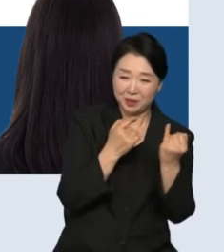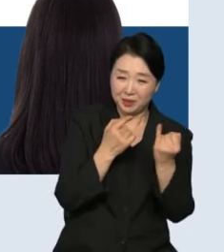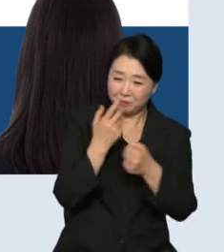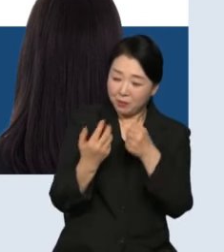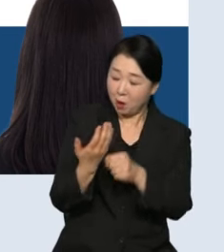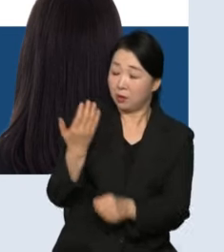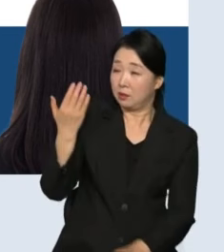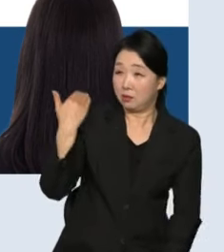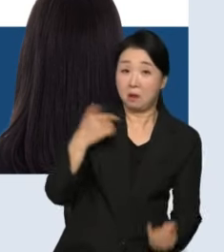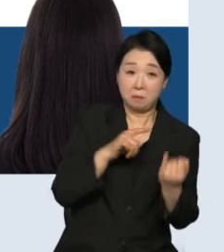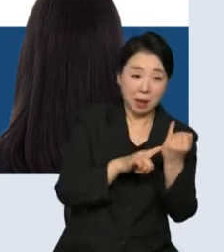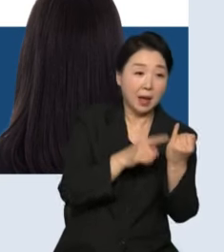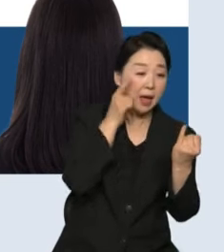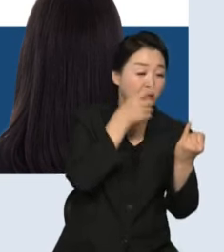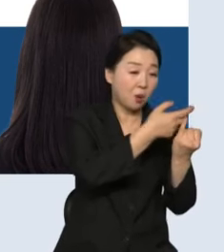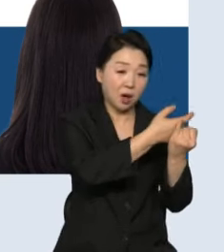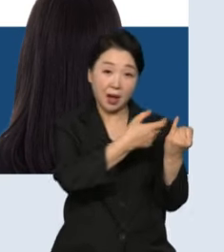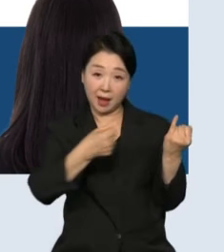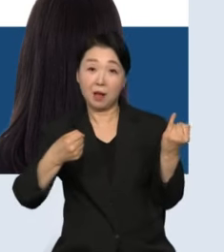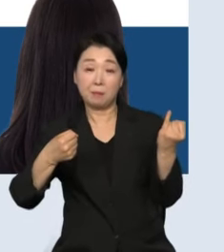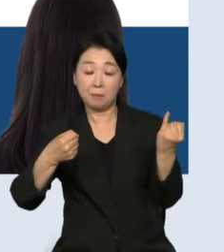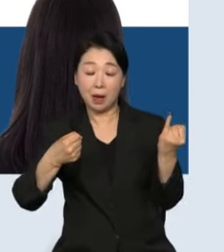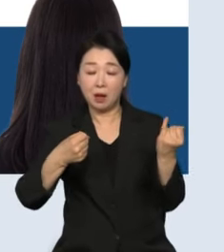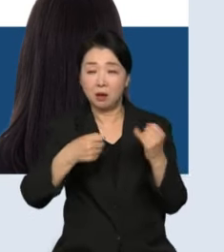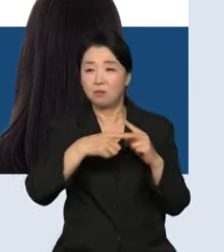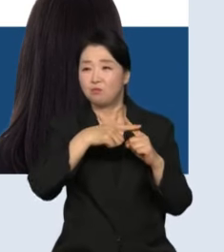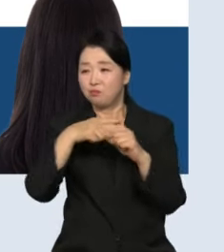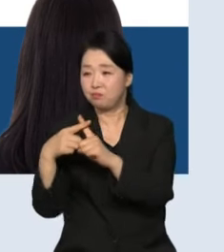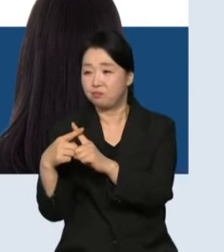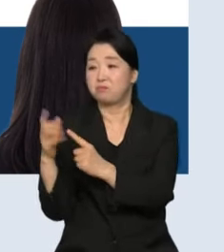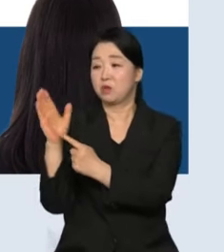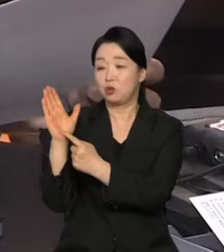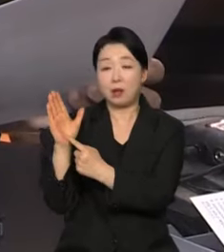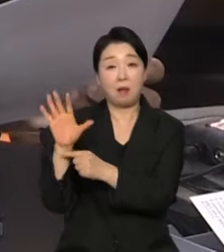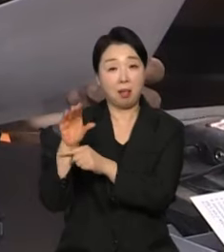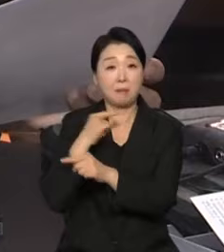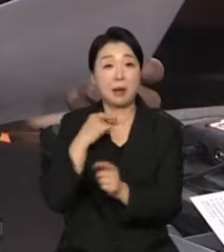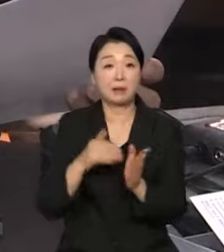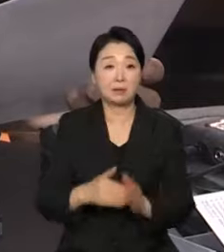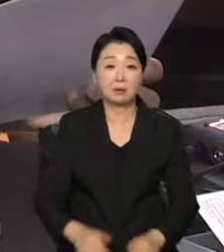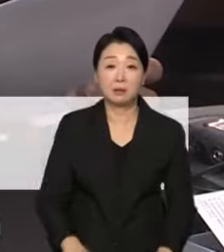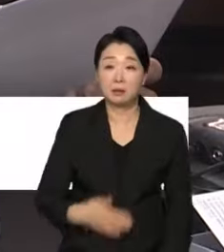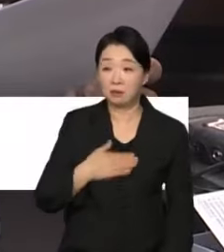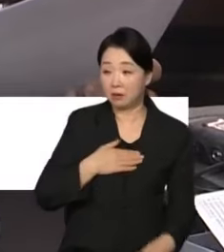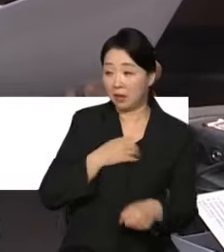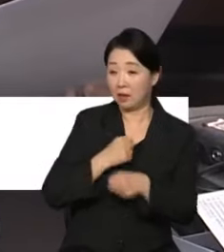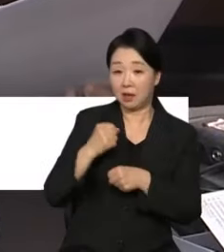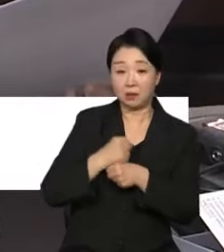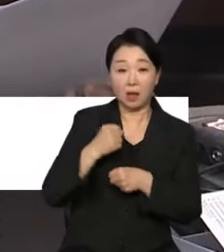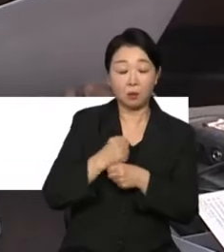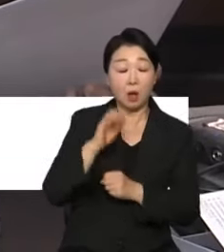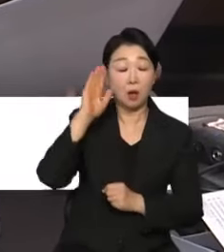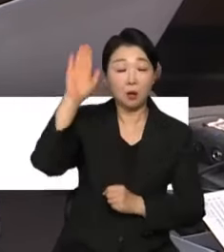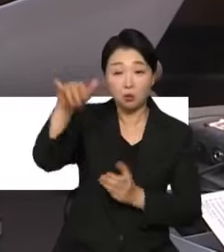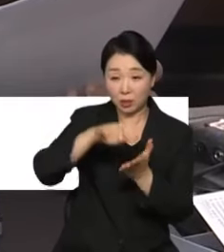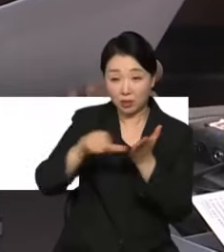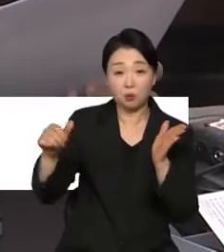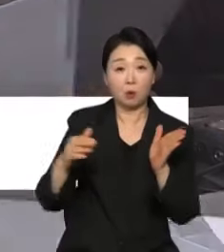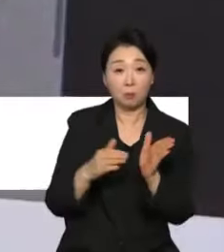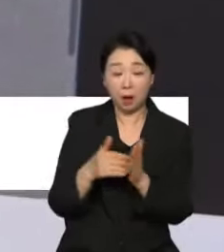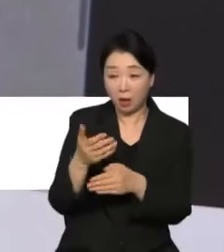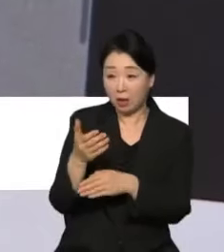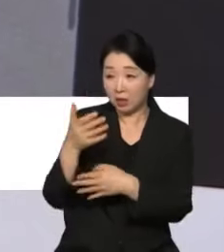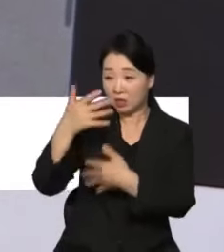씨가 피해자 휴대전화를 가져가 일방적으로 촬영한 것이라고 반박했습니다. 당황스러워서 그 직후에 지웠고 그